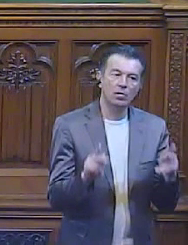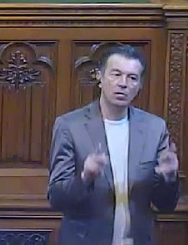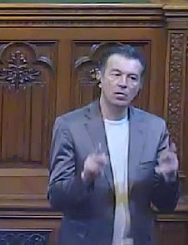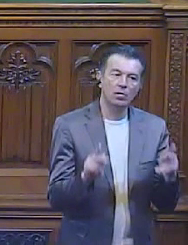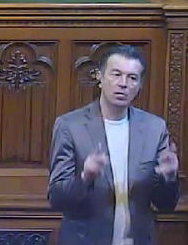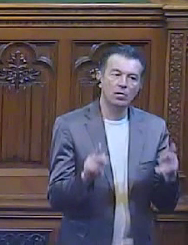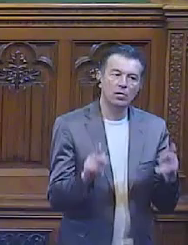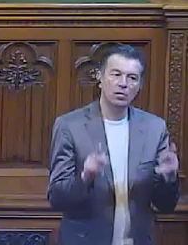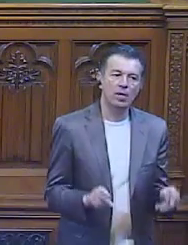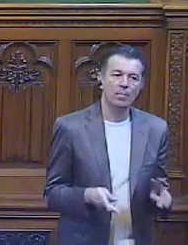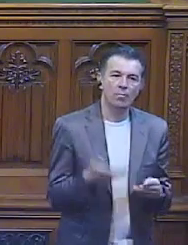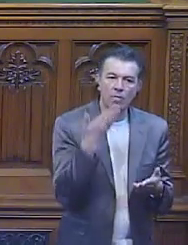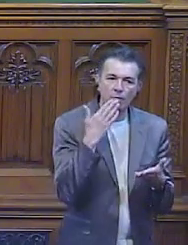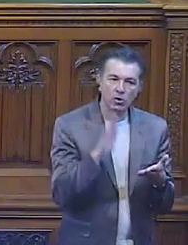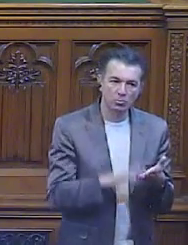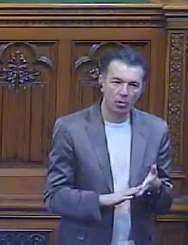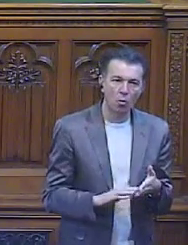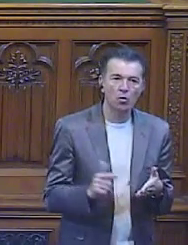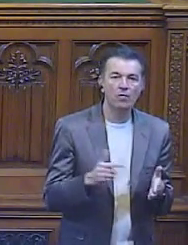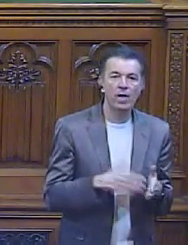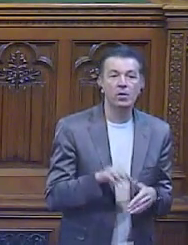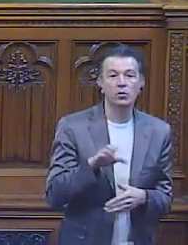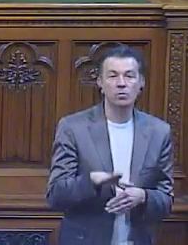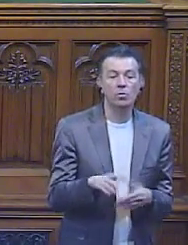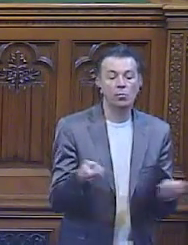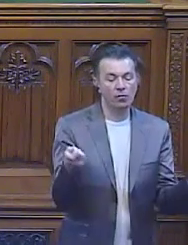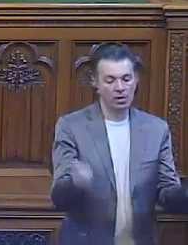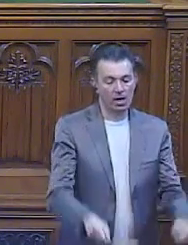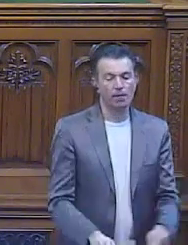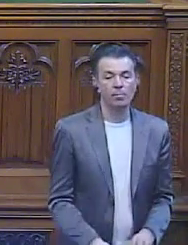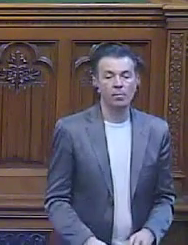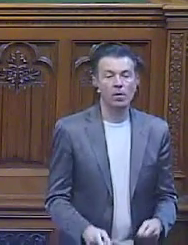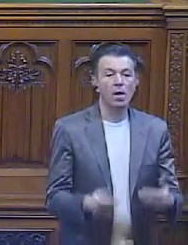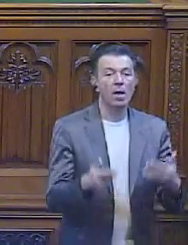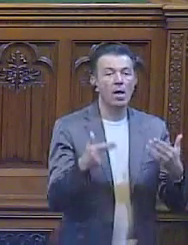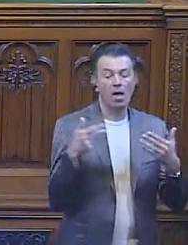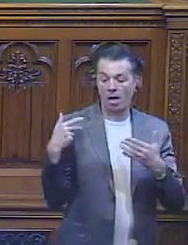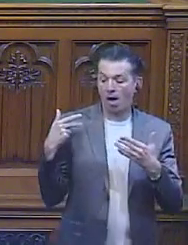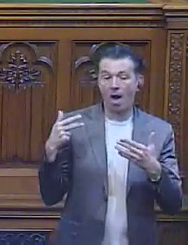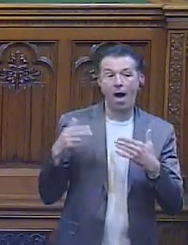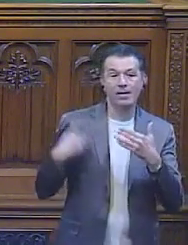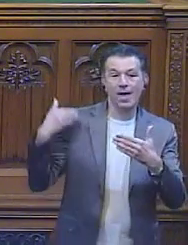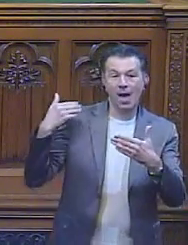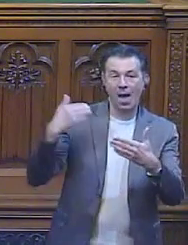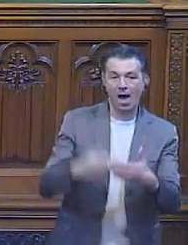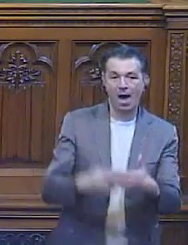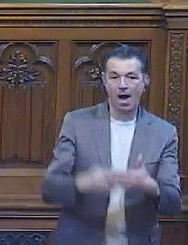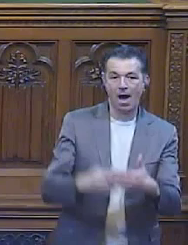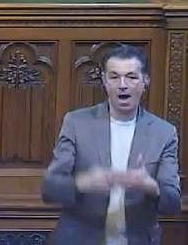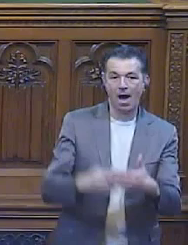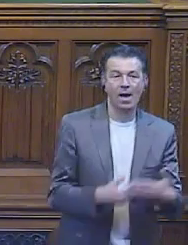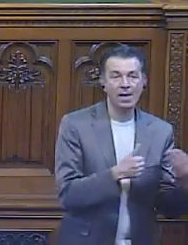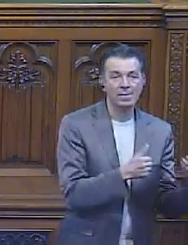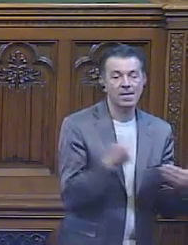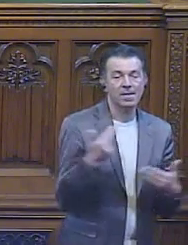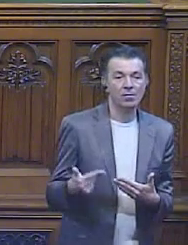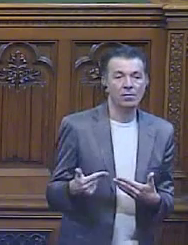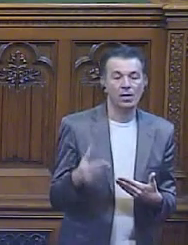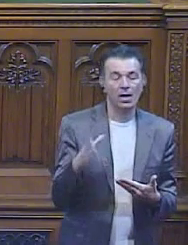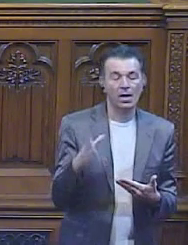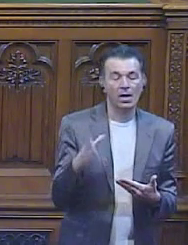versprochen, wird 2015 abgeschlossen. In 8 Jahren wurden 36 Wohn- und